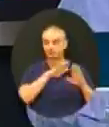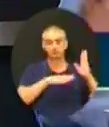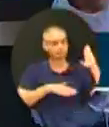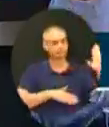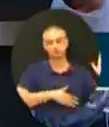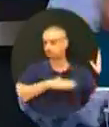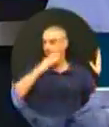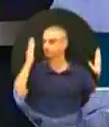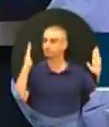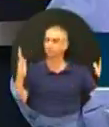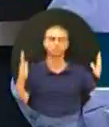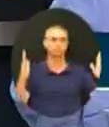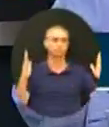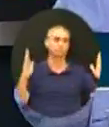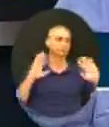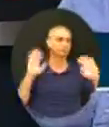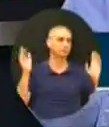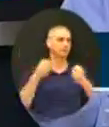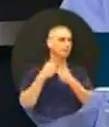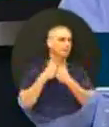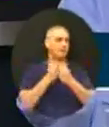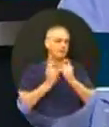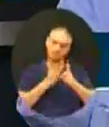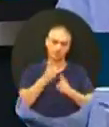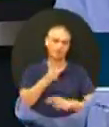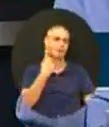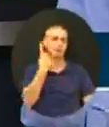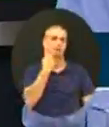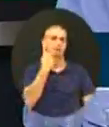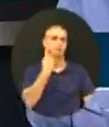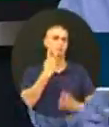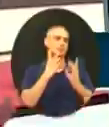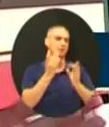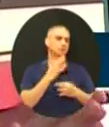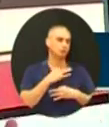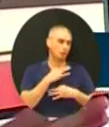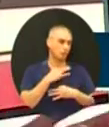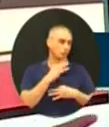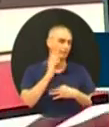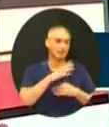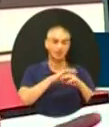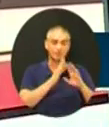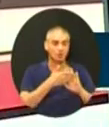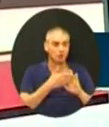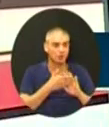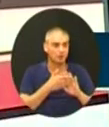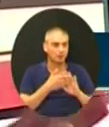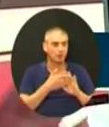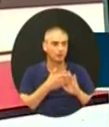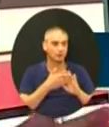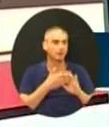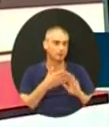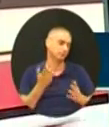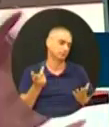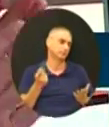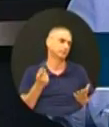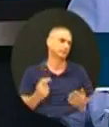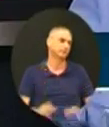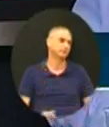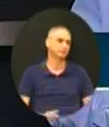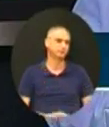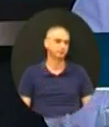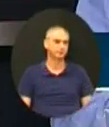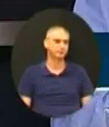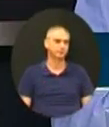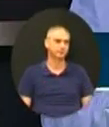הנהר, המאבק המזוין הוא אחת מהדרכים שלנו, וגם לכל מי הדרך שלנו. הדרך.